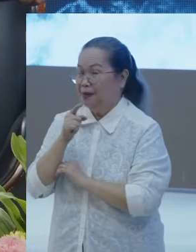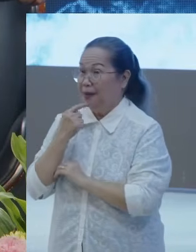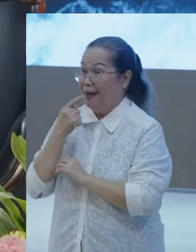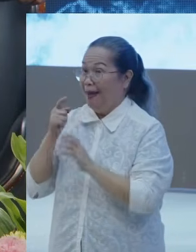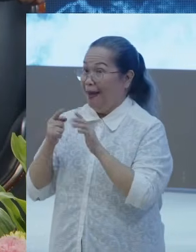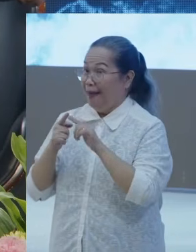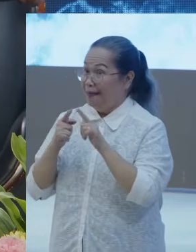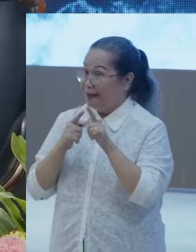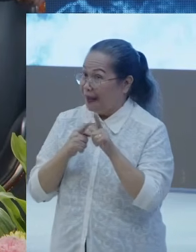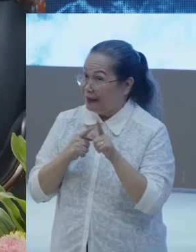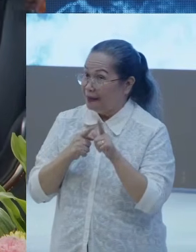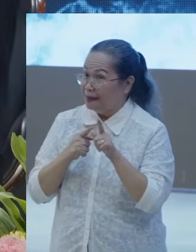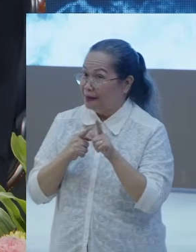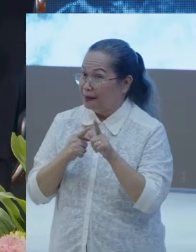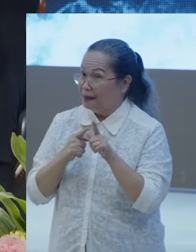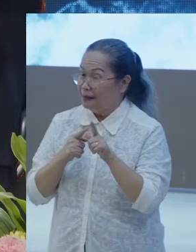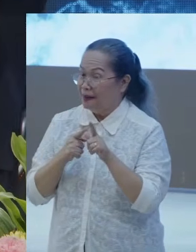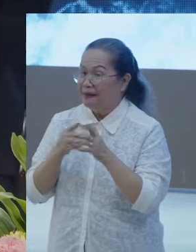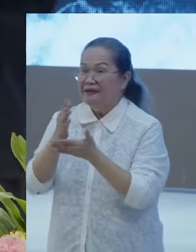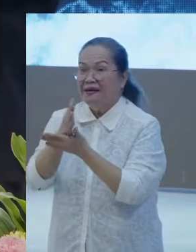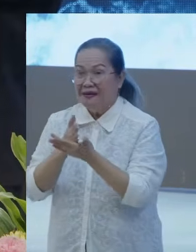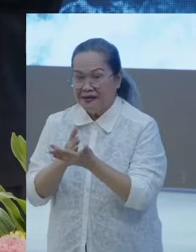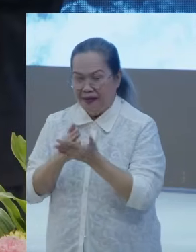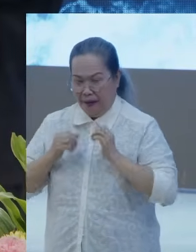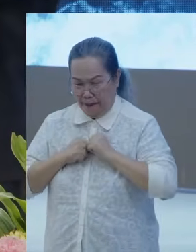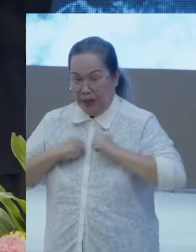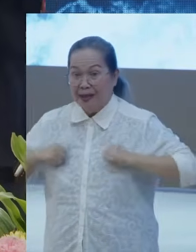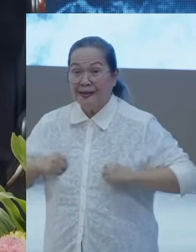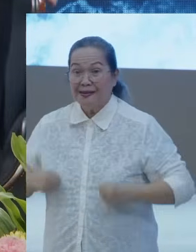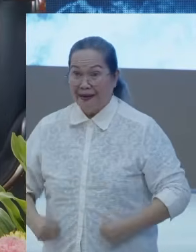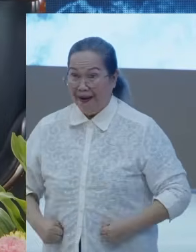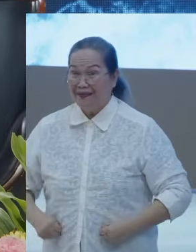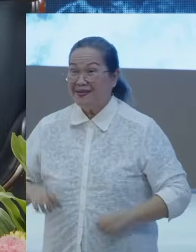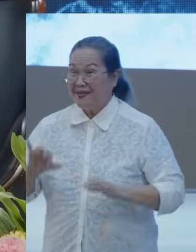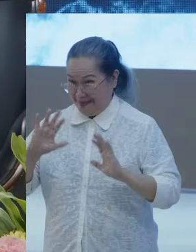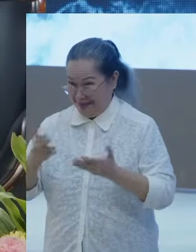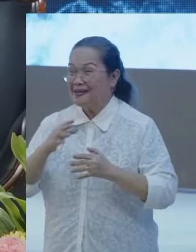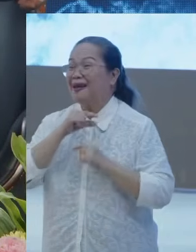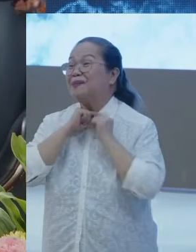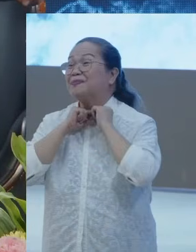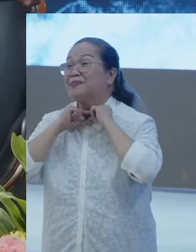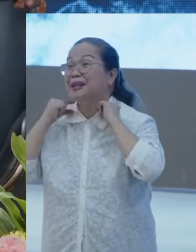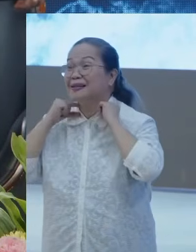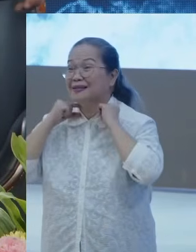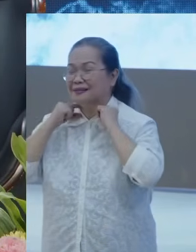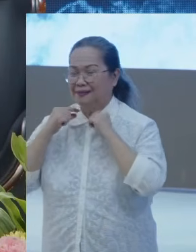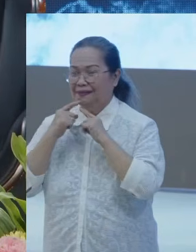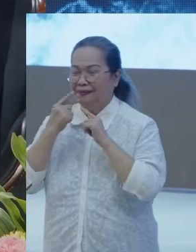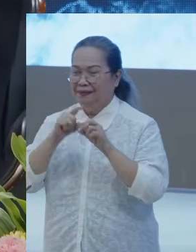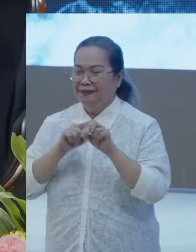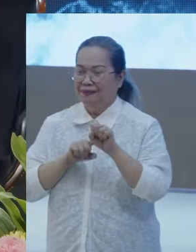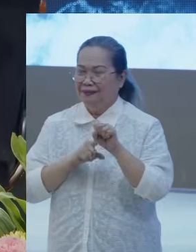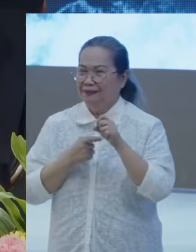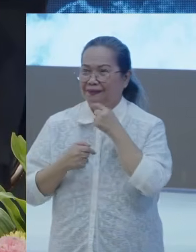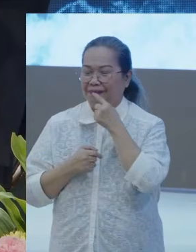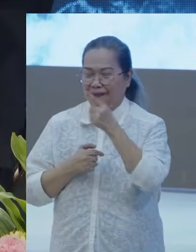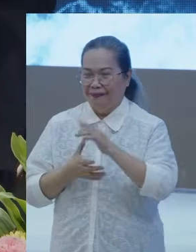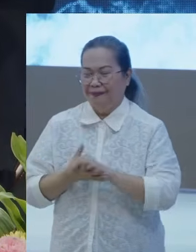then some of the scribes and Pharisees, mahirap dun sa sentence na nag-uumpisa sa then,